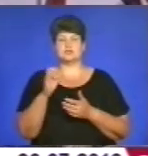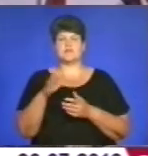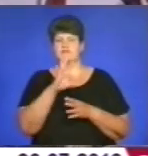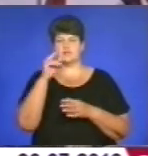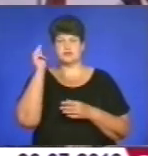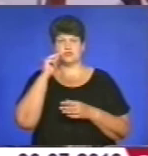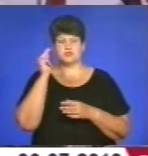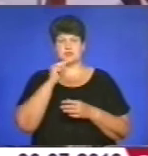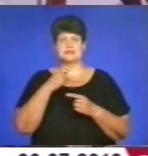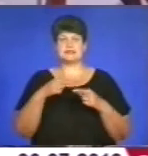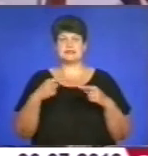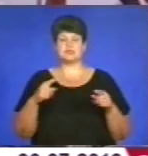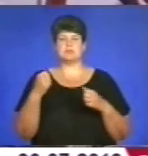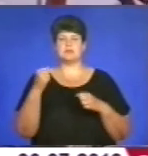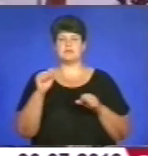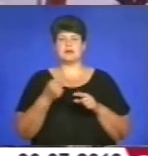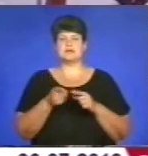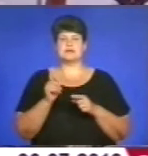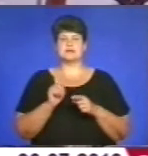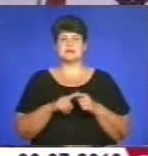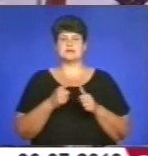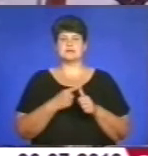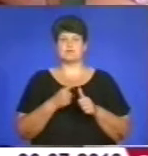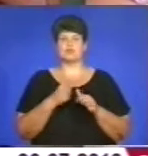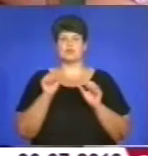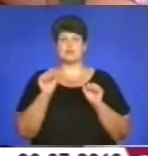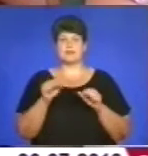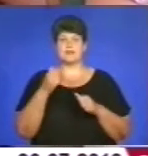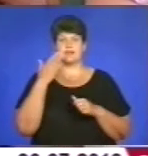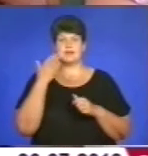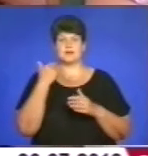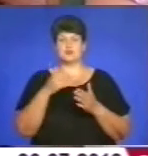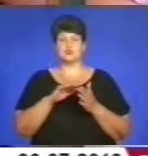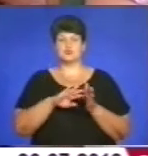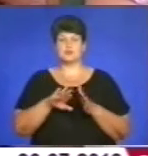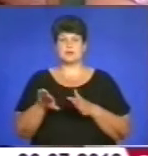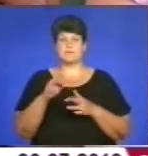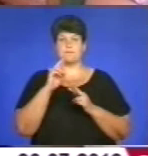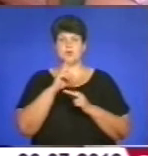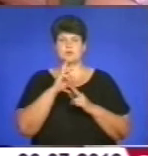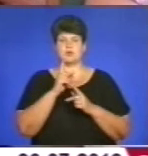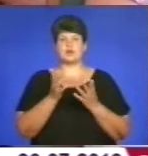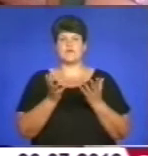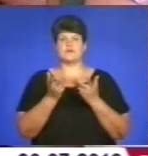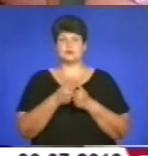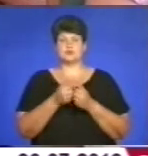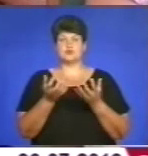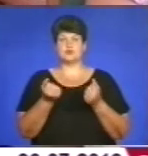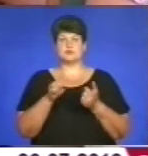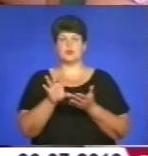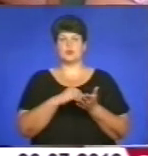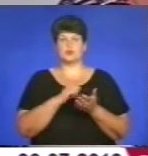інших переваг електронної звітності податківці називають можливість легкого усунення помилок, автоматичного отримання копій